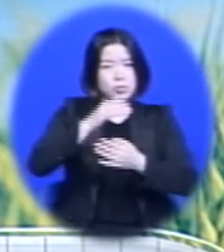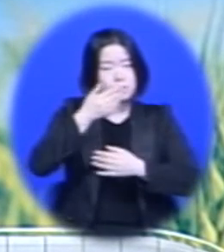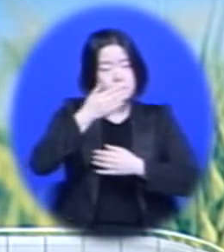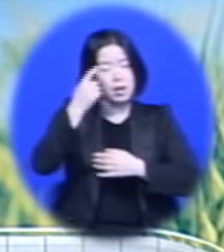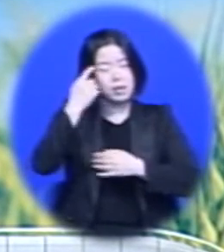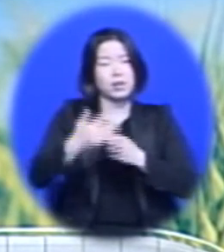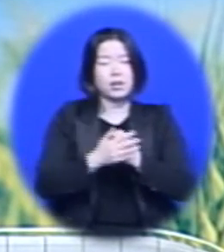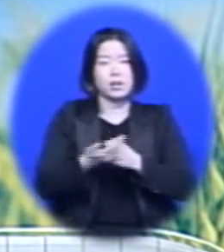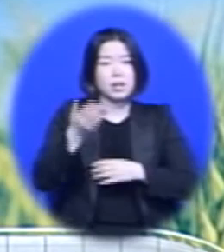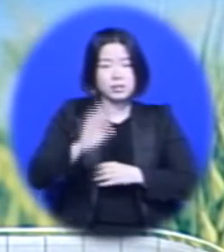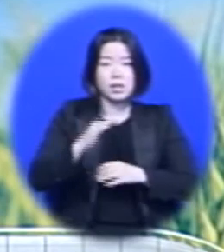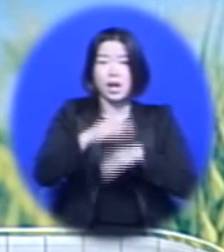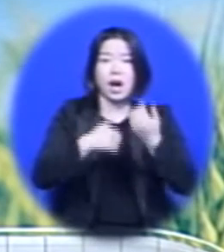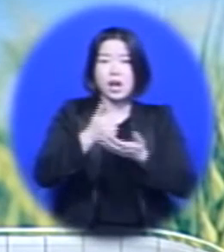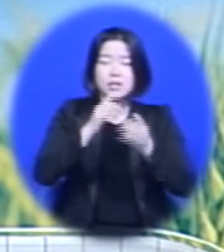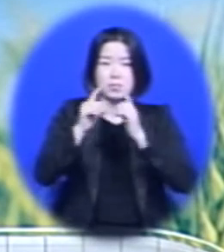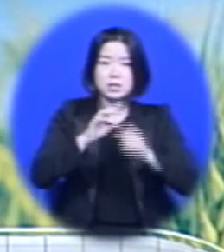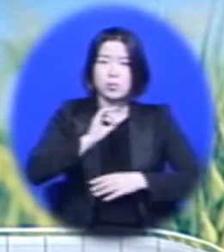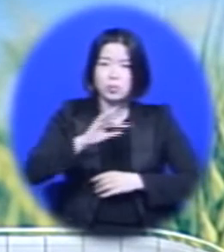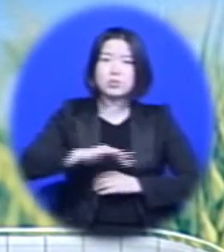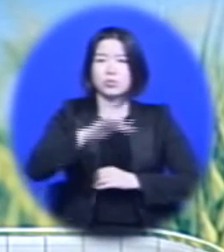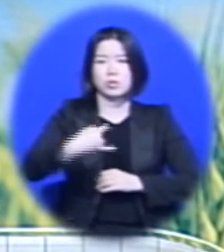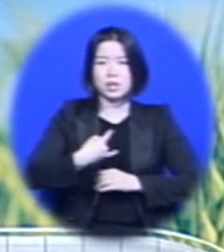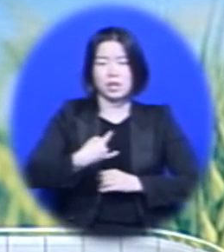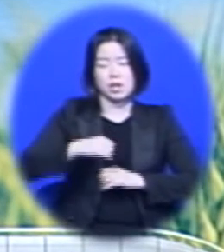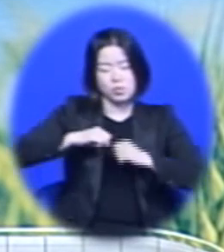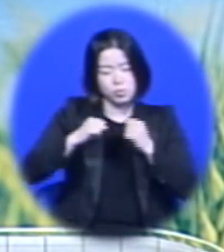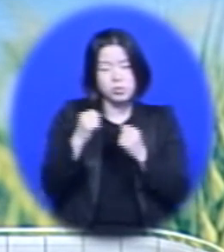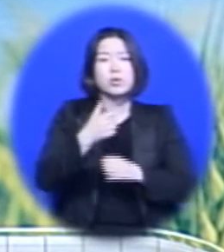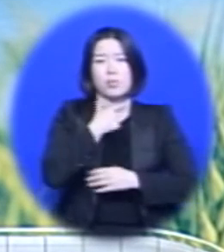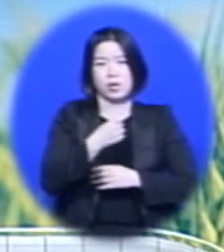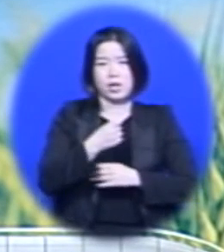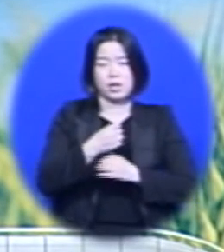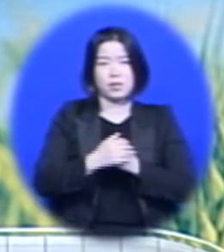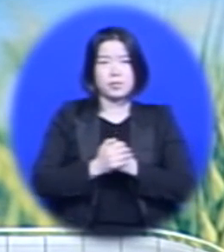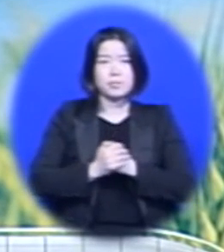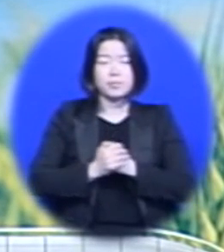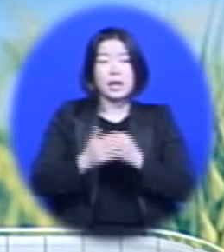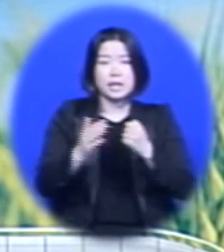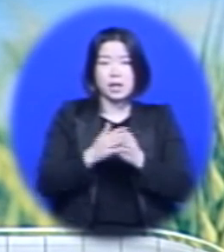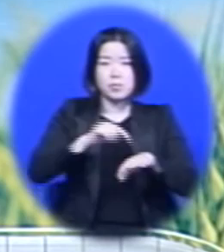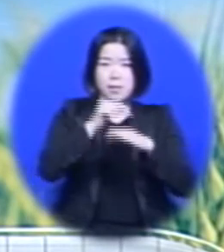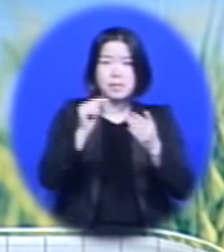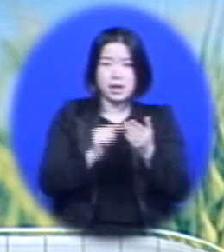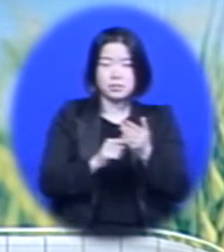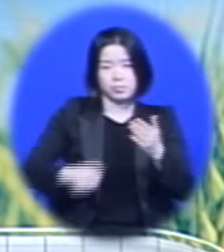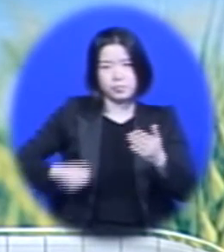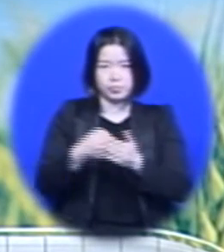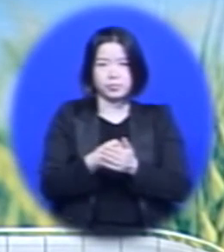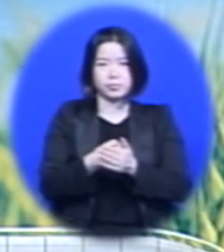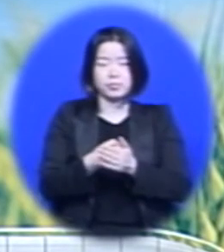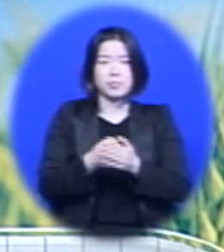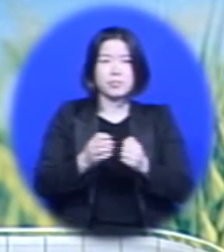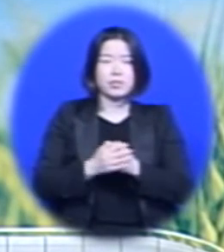그러나 하나님의 말씀은 오직 우리에게 순종을 요구할 뿐입니다. 그래서 마음에 결심을